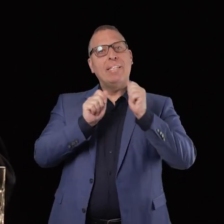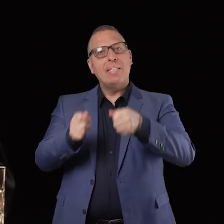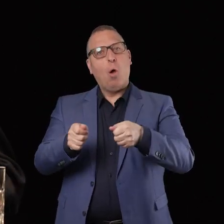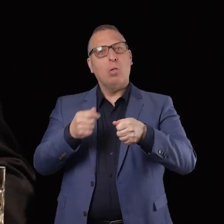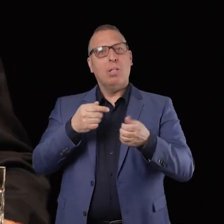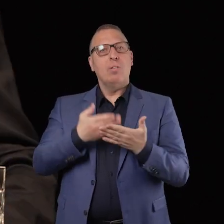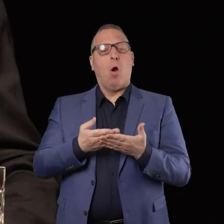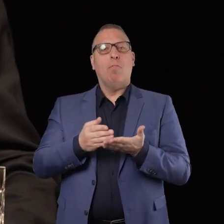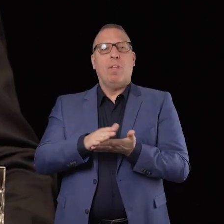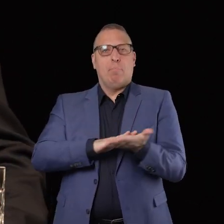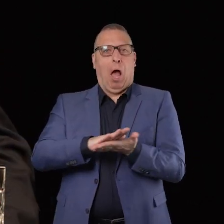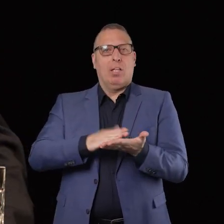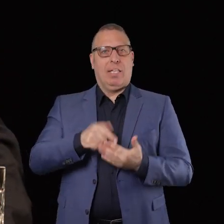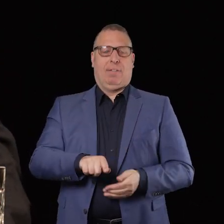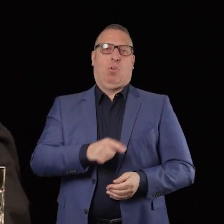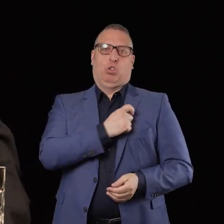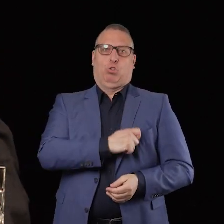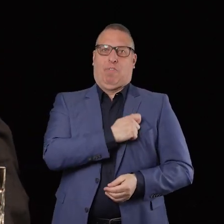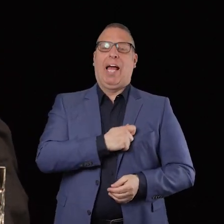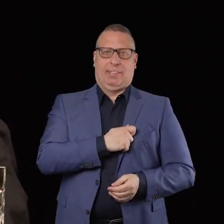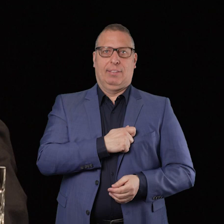eine Schlüsselpartnerin für die Schweiz.